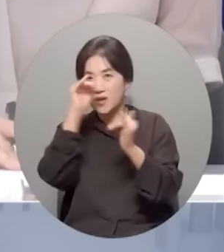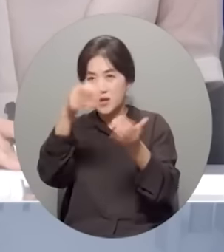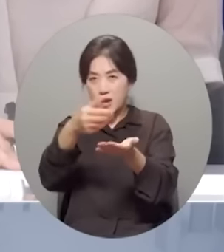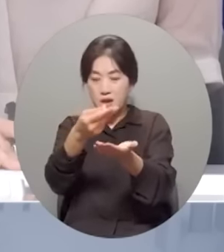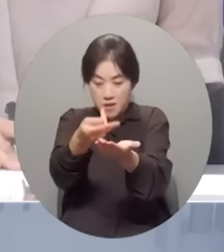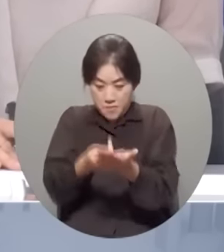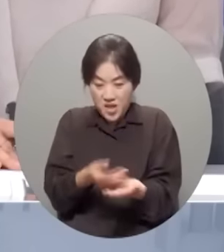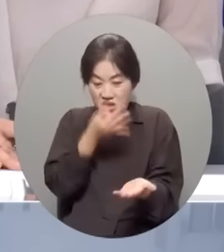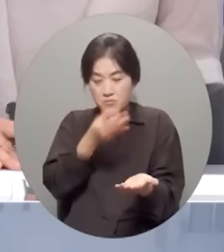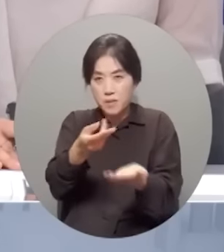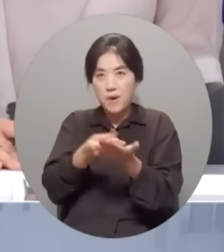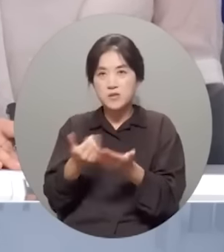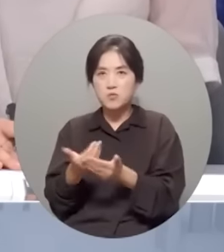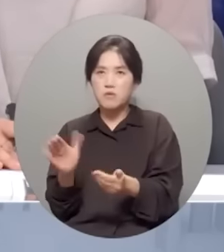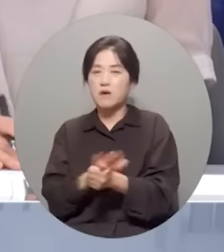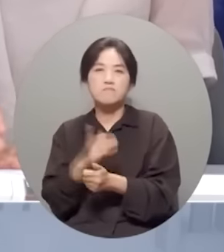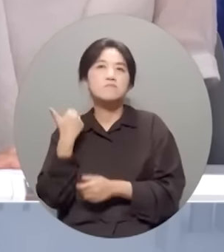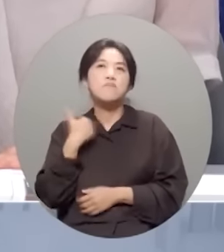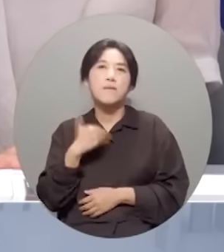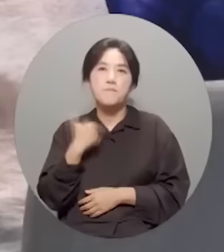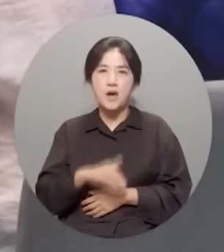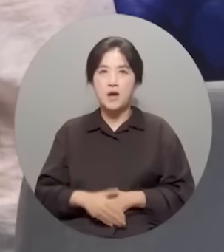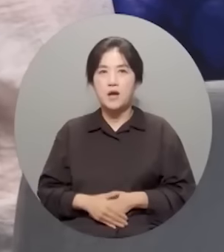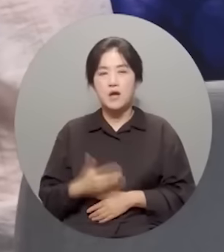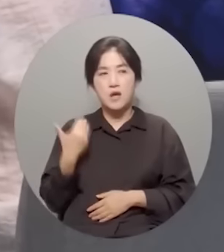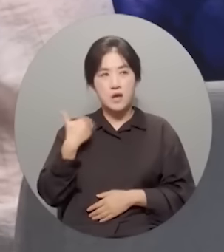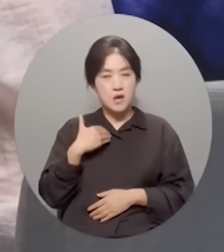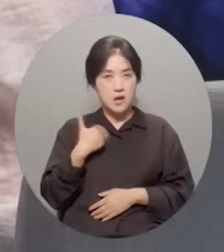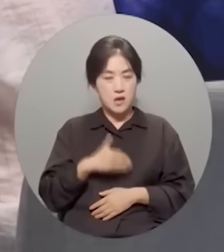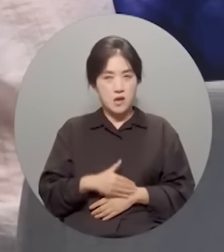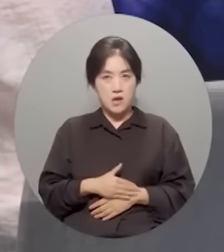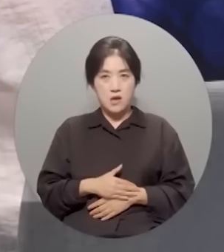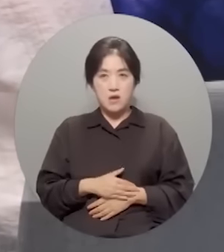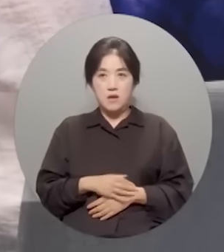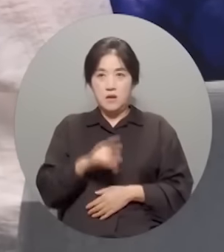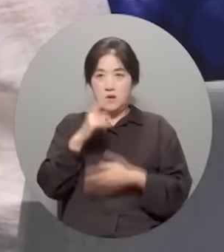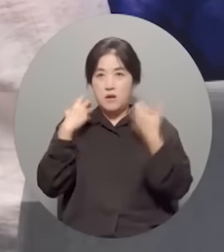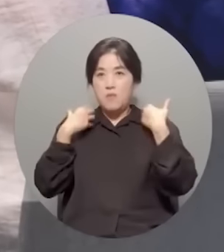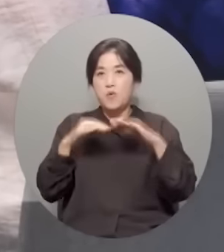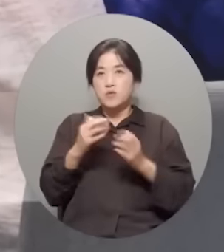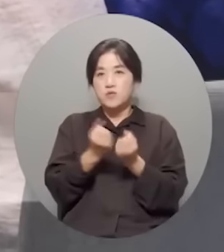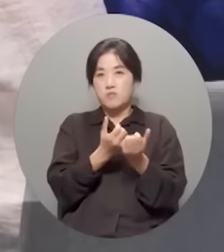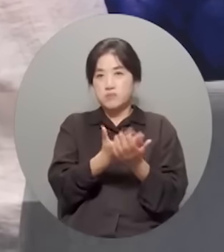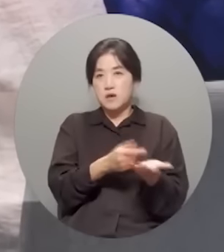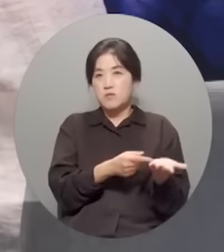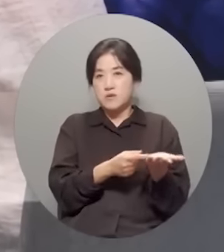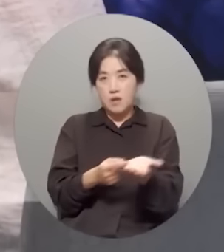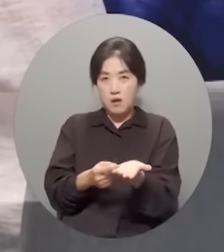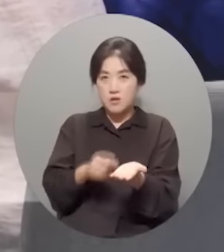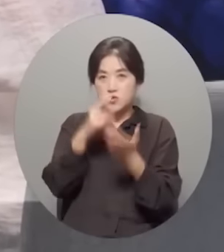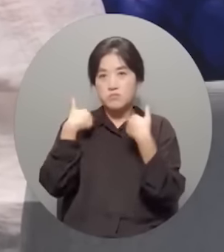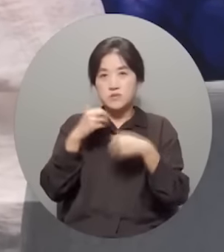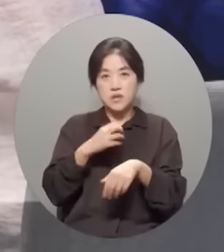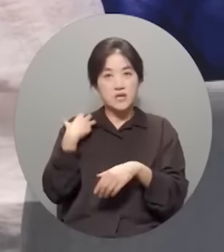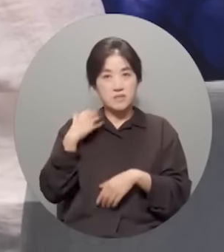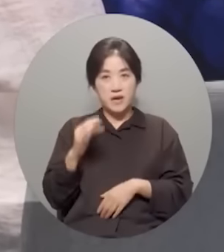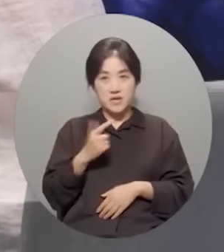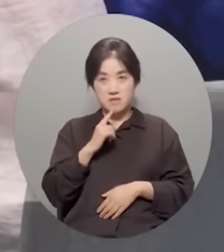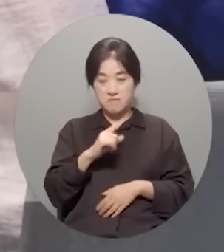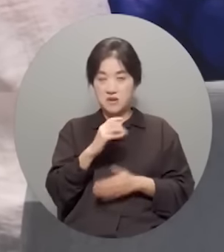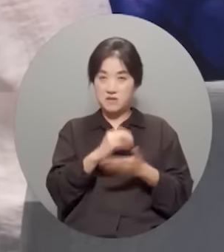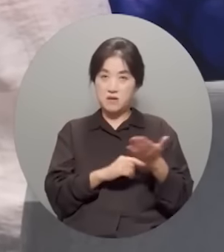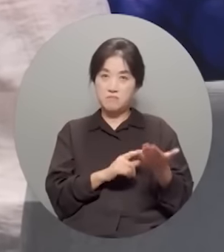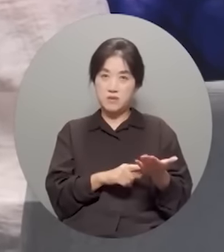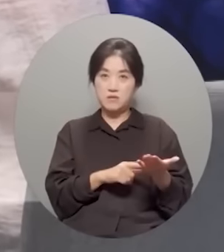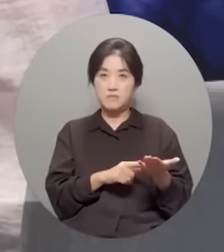받아도 감당이 안 된다는 겁니다 감당이 안 된다 근데 마침 정부가 오늘 설명 자료를 냈는데 정부 책임이 아니라는 뉘앙스로